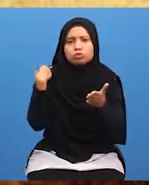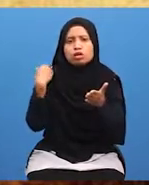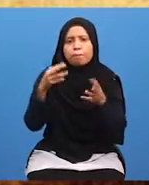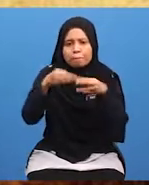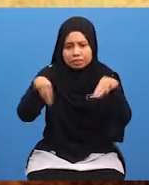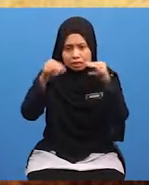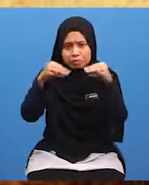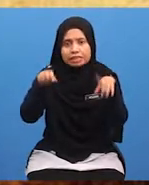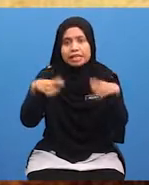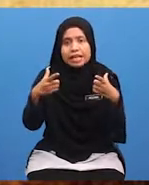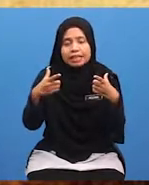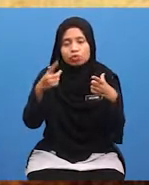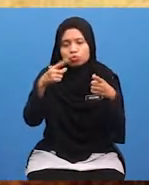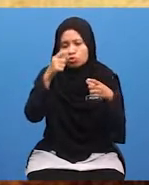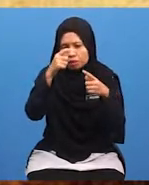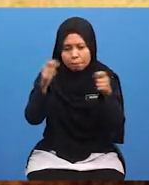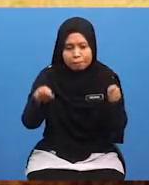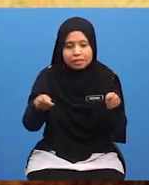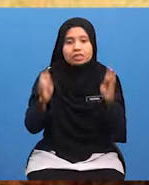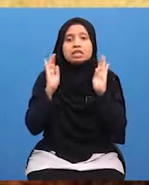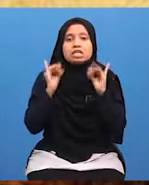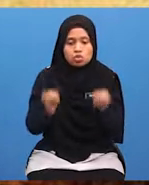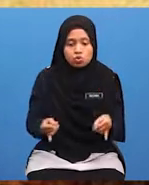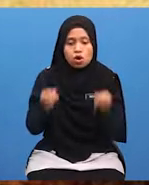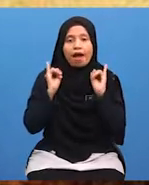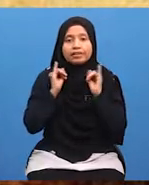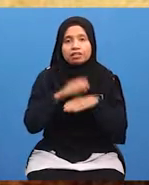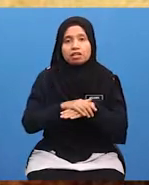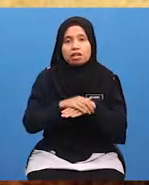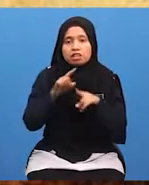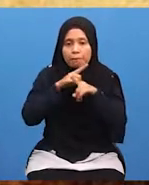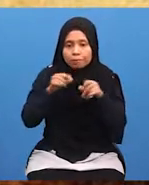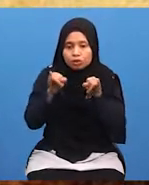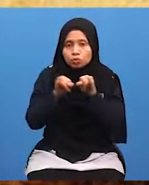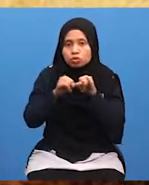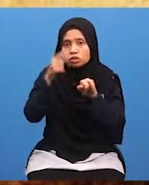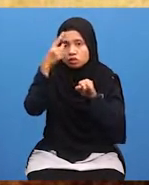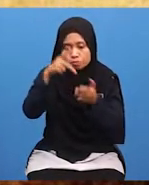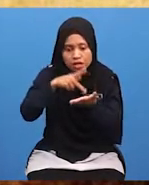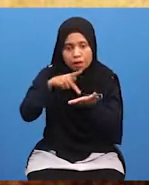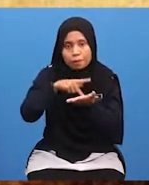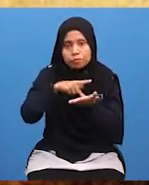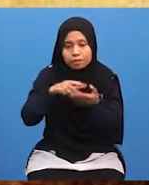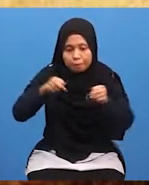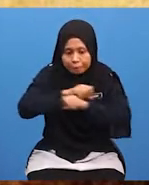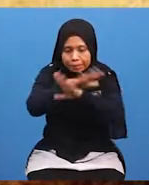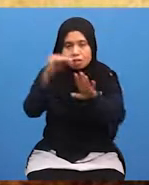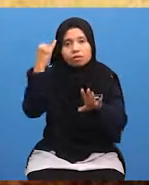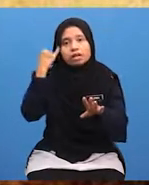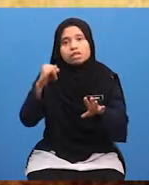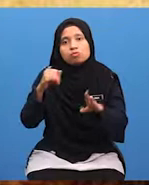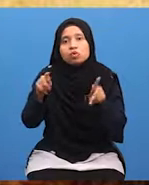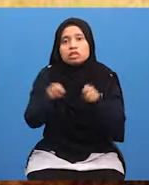sahaja sebagai tempat ibadat, malahan turut dijadikan sebagai pusat perkembangan ilmu